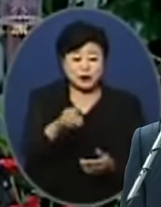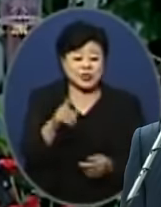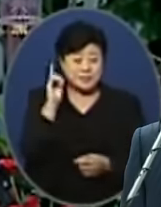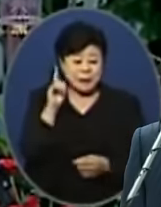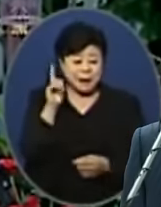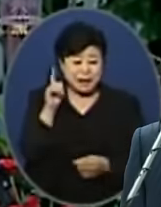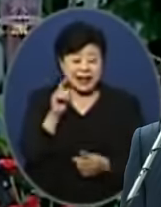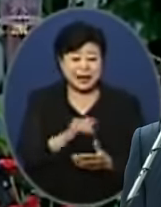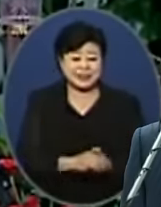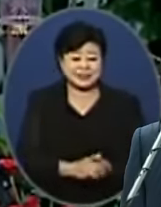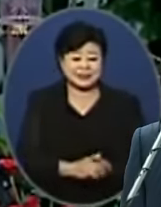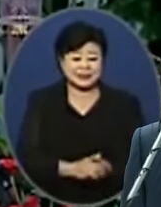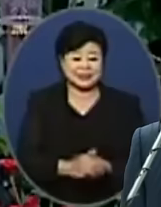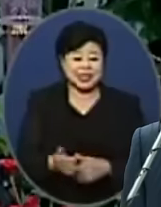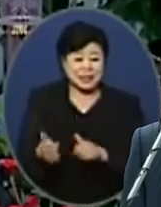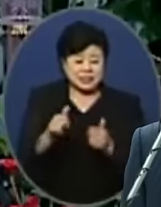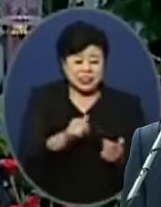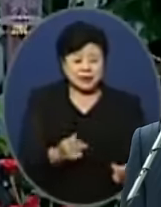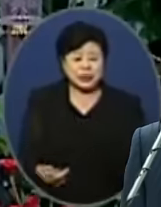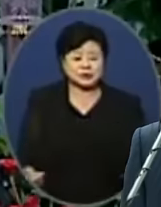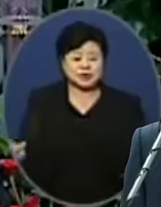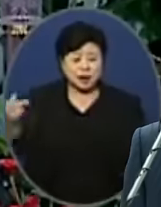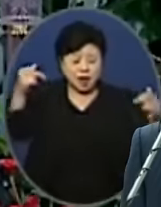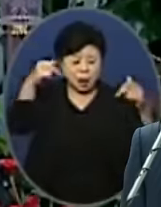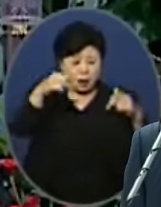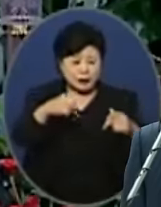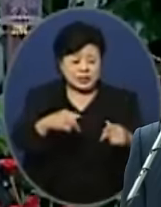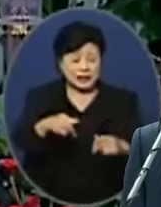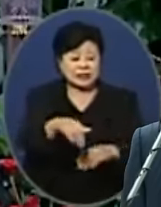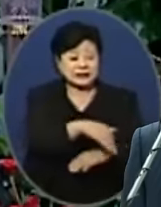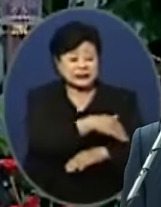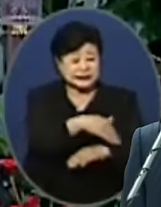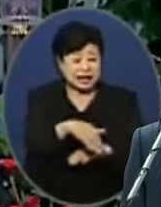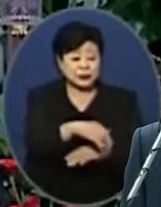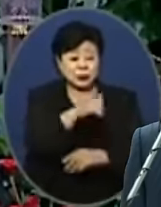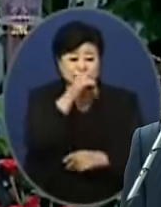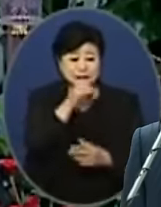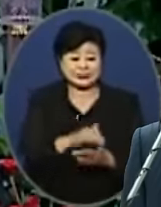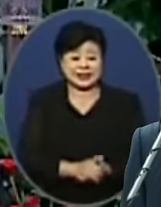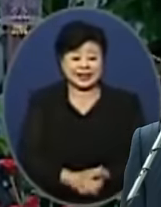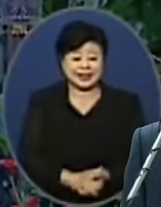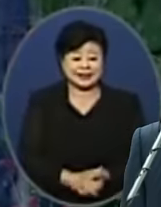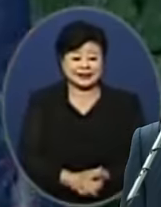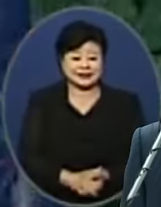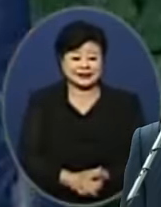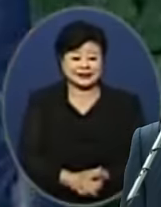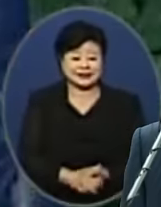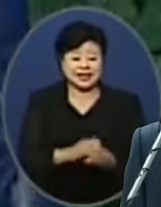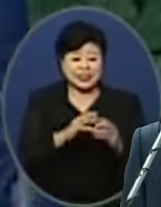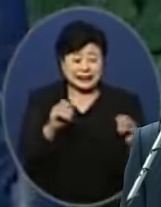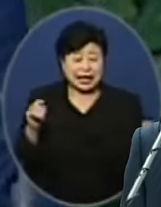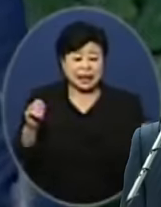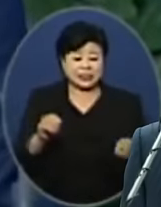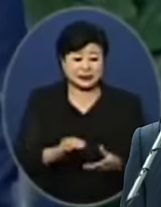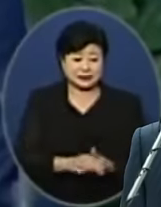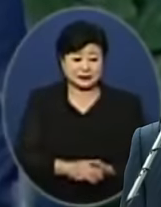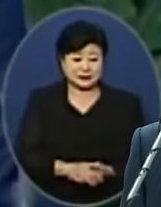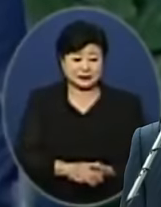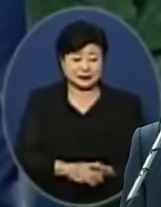매일 사망의 음침한 골짜기를 지나고 있습니다. 이 땅 자체가